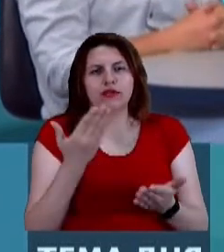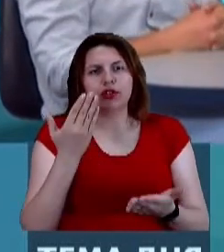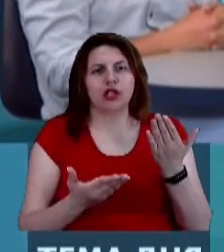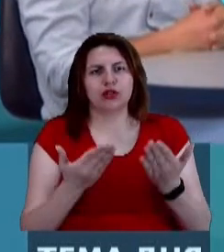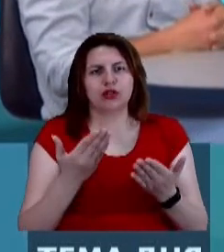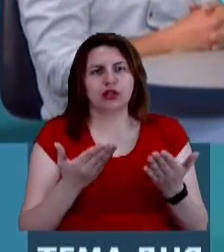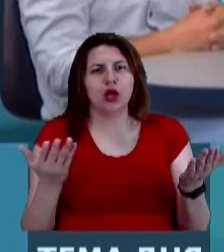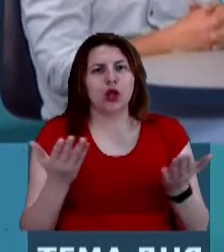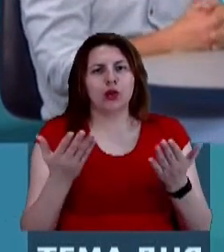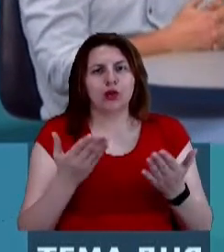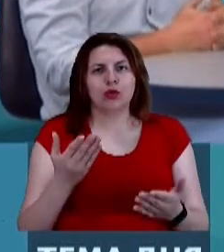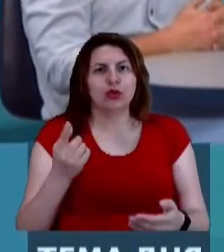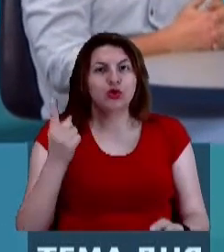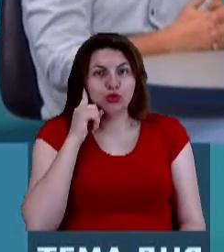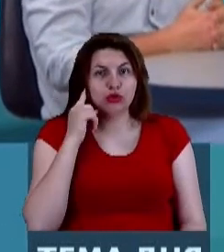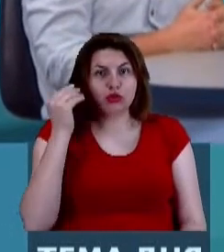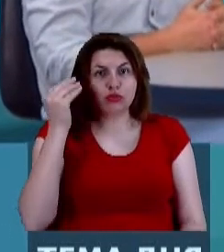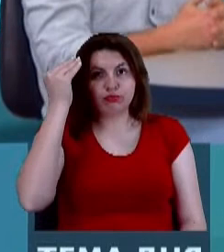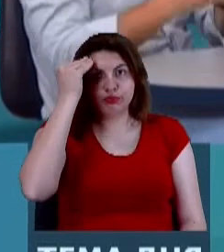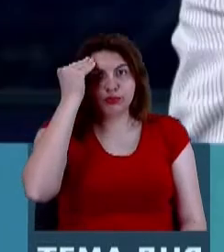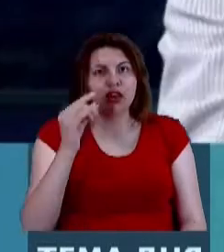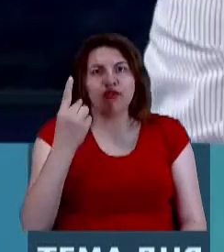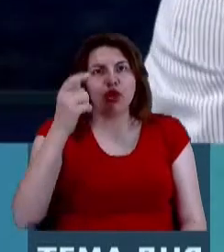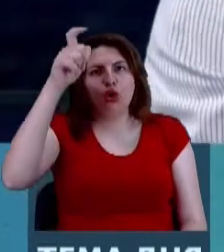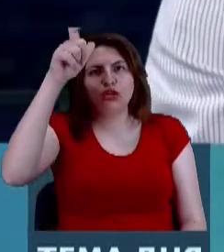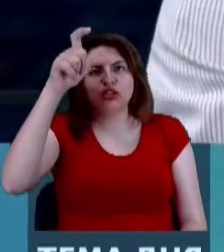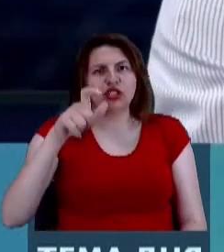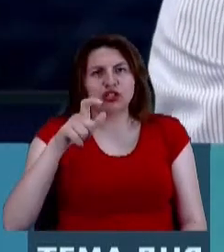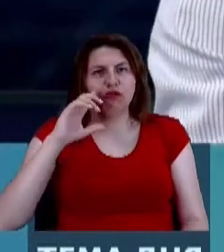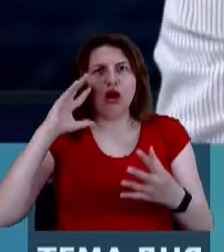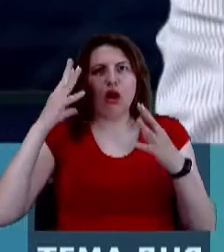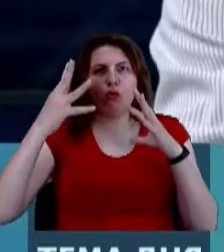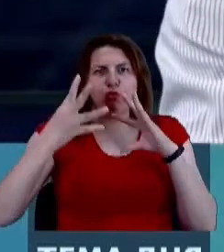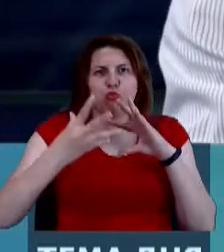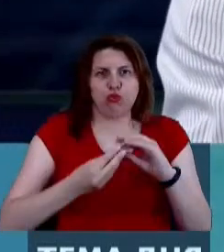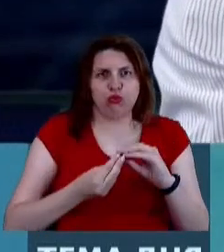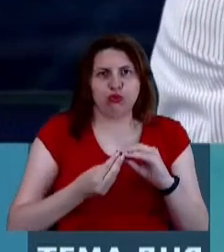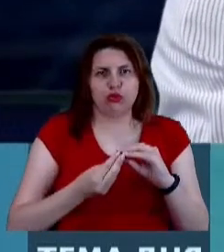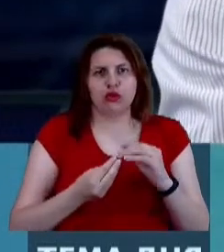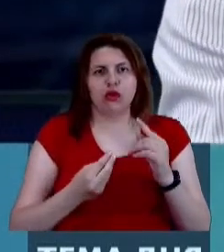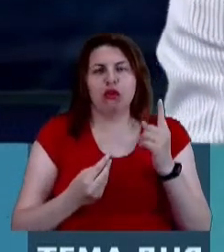якусь позицію чути, то чути її не від одного експерта, скажімо, а чути,